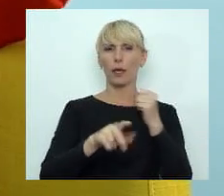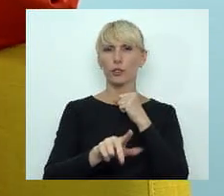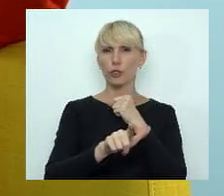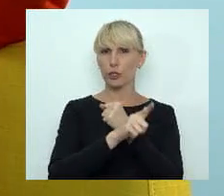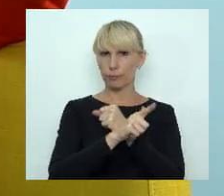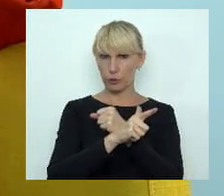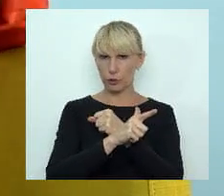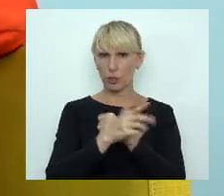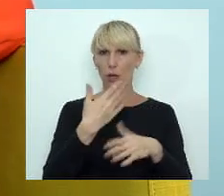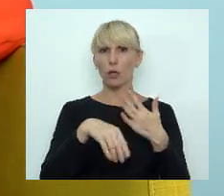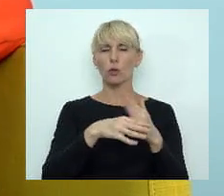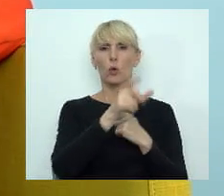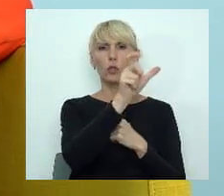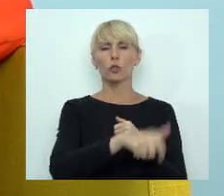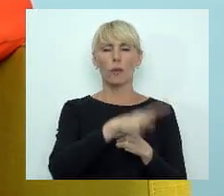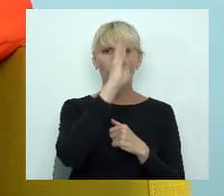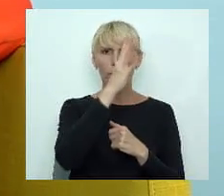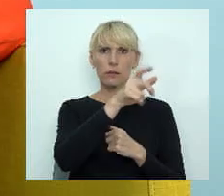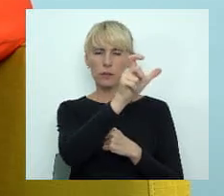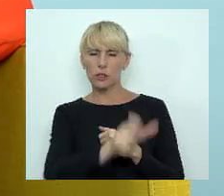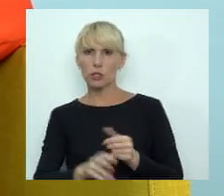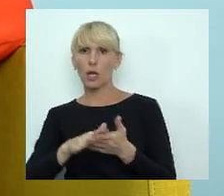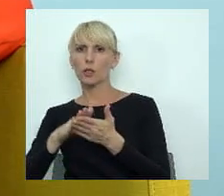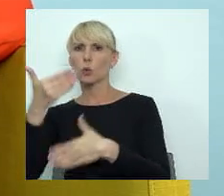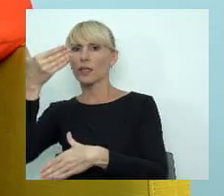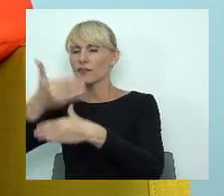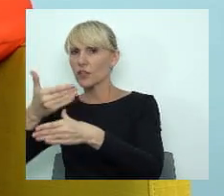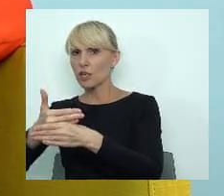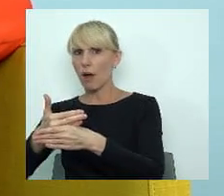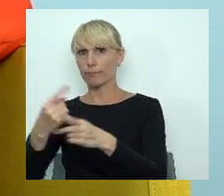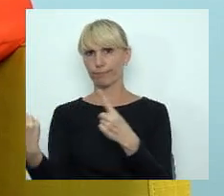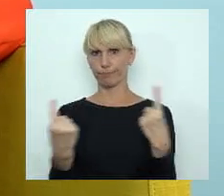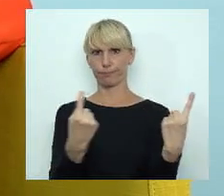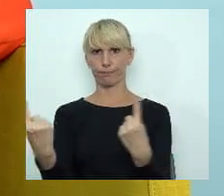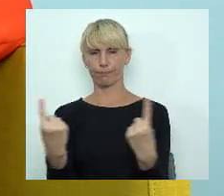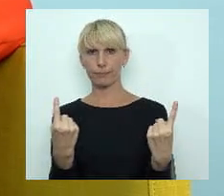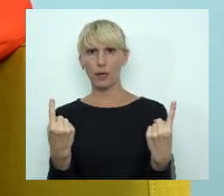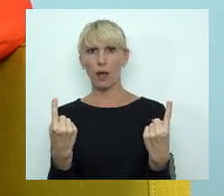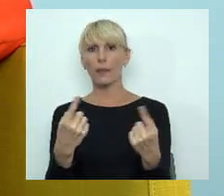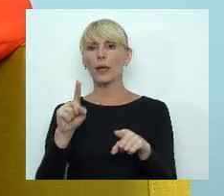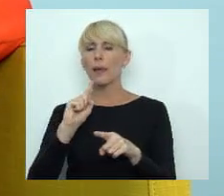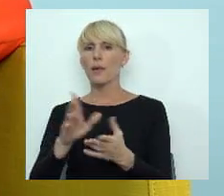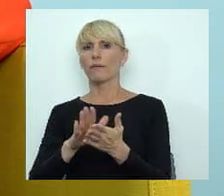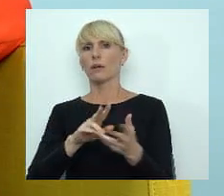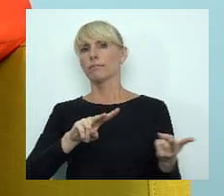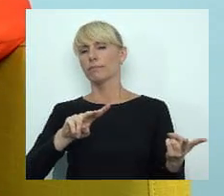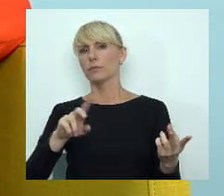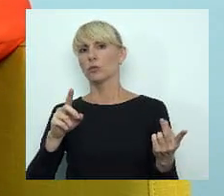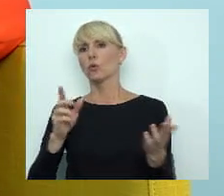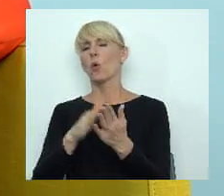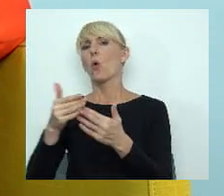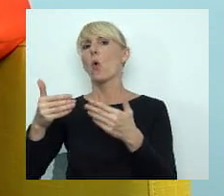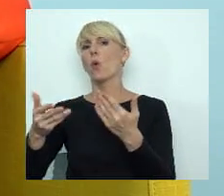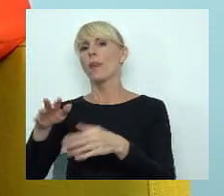mamy osobę fizyczną, a po drugiej stronie mamy duży podmiot, który niewątpliwie jest silniejszy, więc z tymi danymi osobowymi może zrobić bardzo